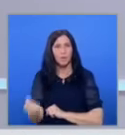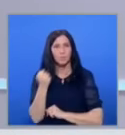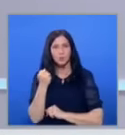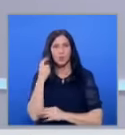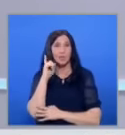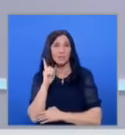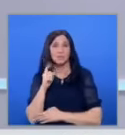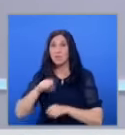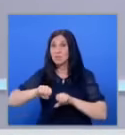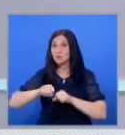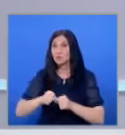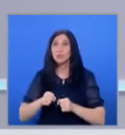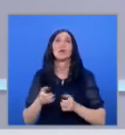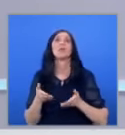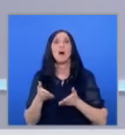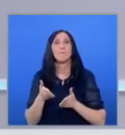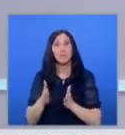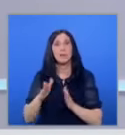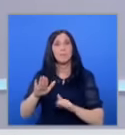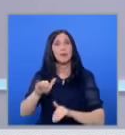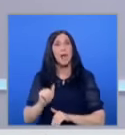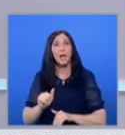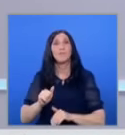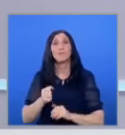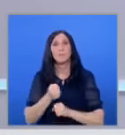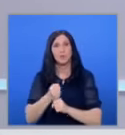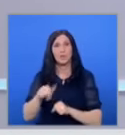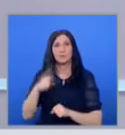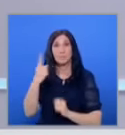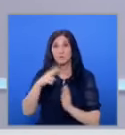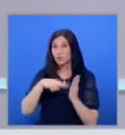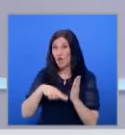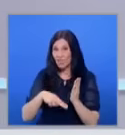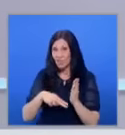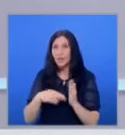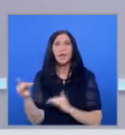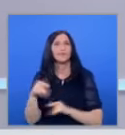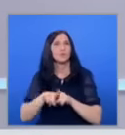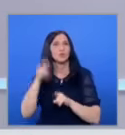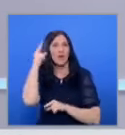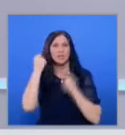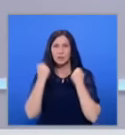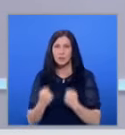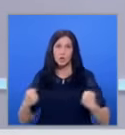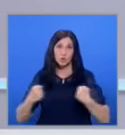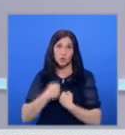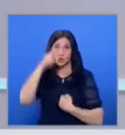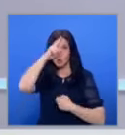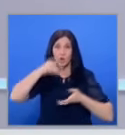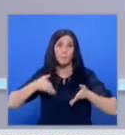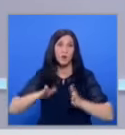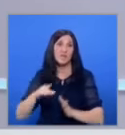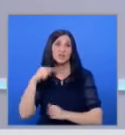По-строги наказания за нарушителите на пътя приеха депутатите днес на първо четене. Те идват като реакция след тежката катастрофа на столичния